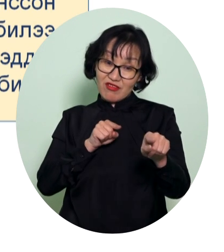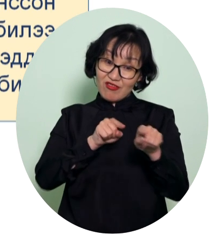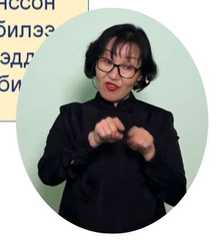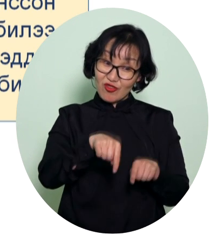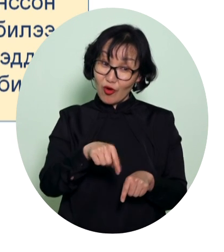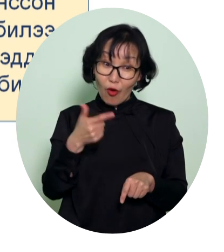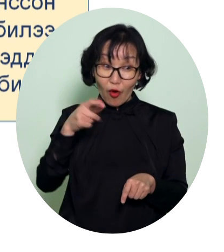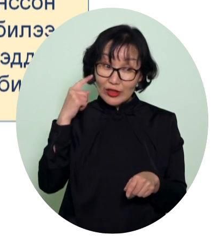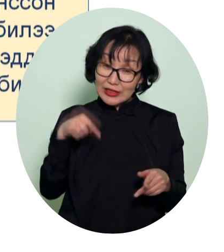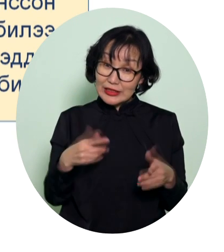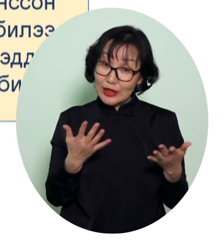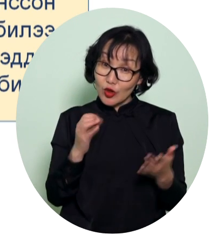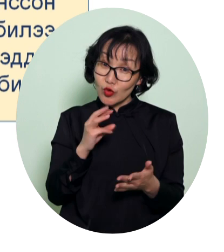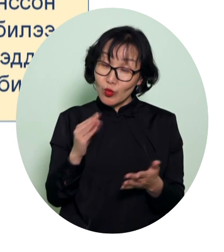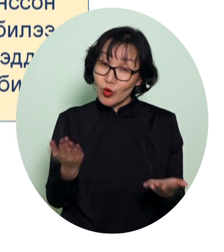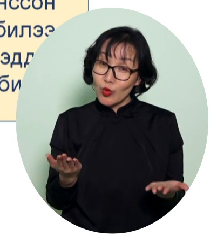энэ гол санаа юм болов.